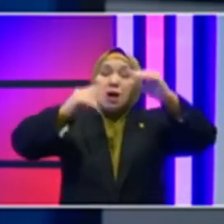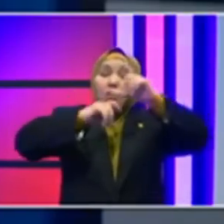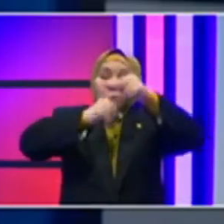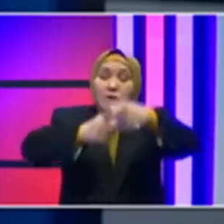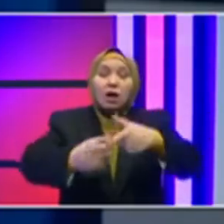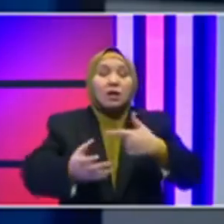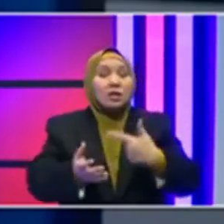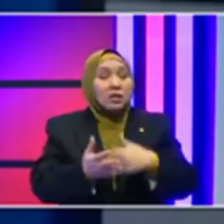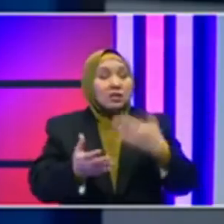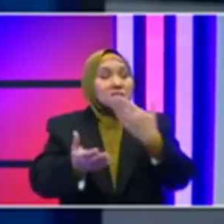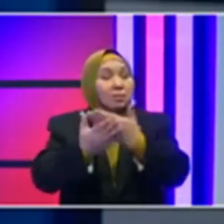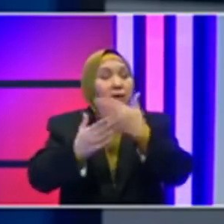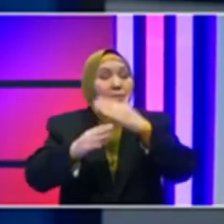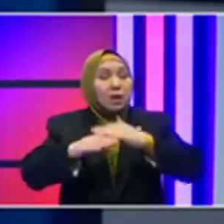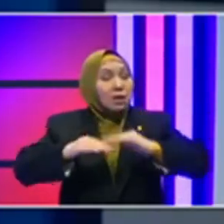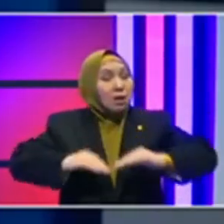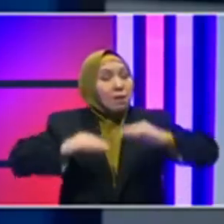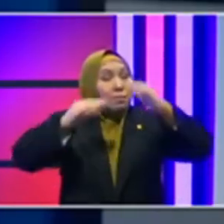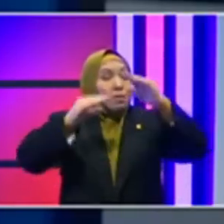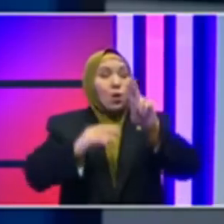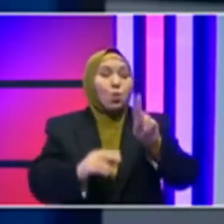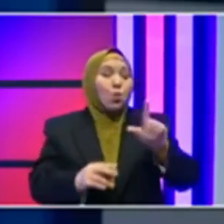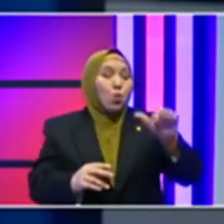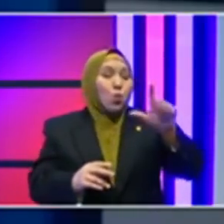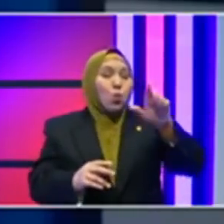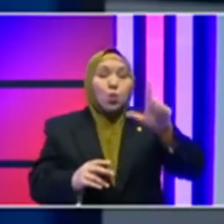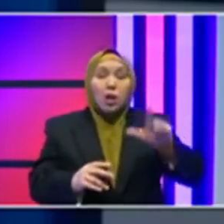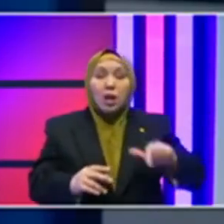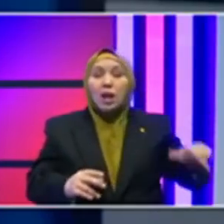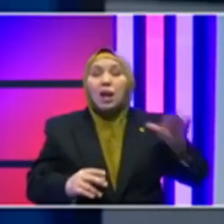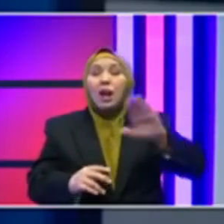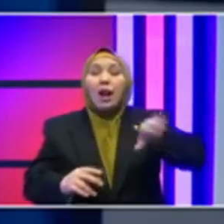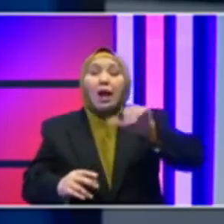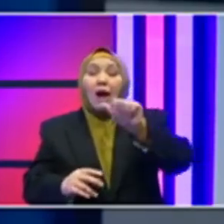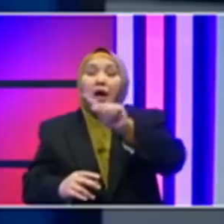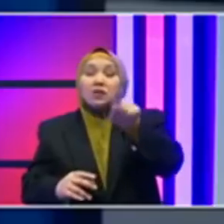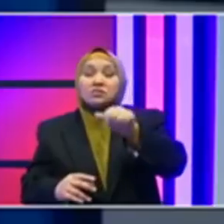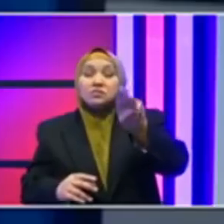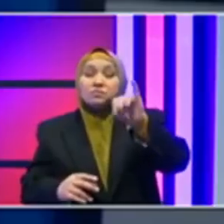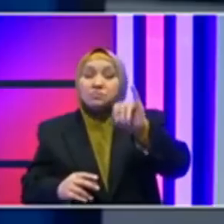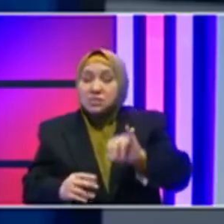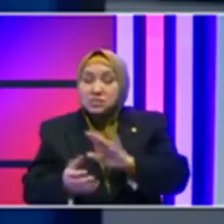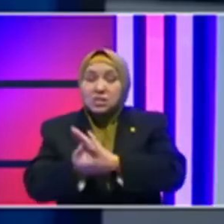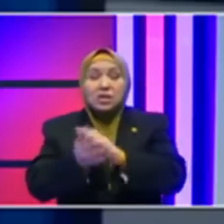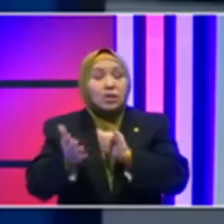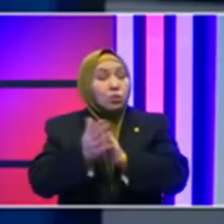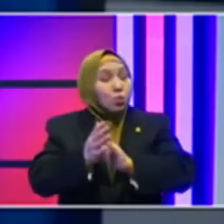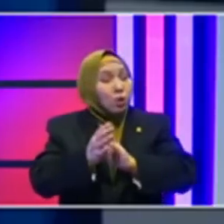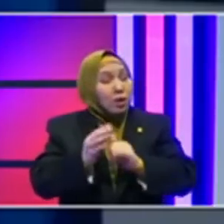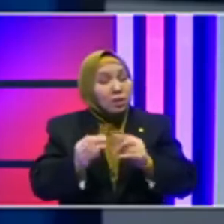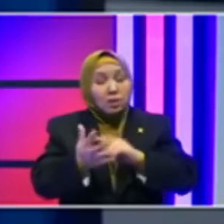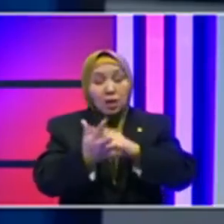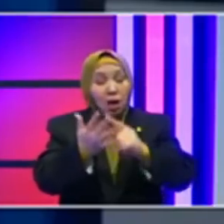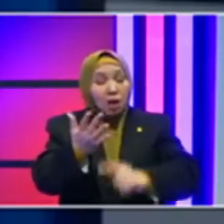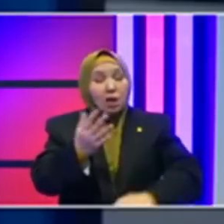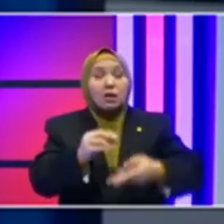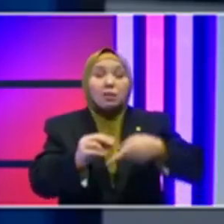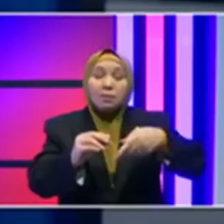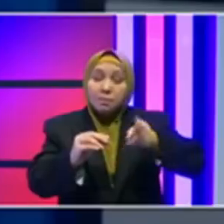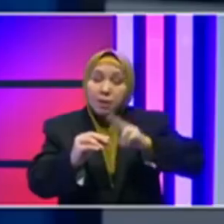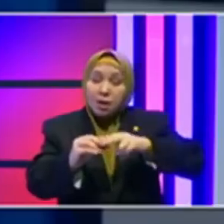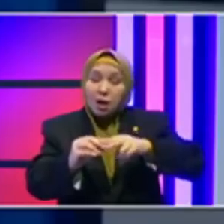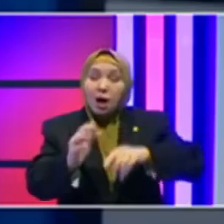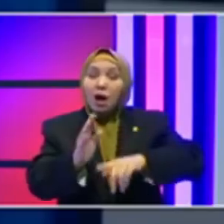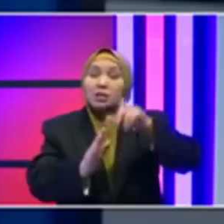sampai kepada peringkat Ulul Azmi Masya Allah dan itu diantara kelebihannya Allah berikan kemudian